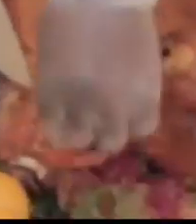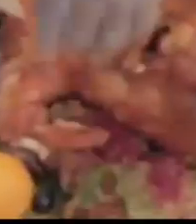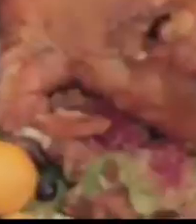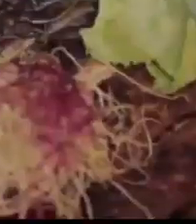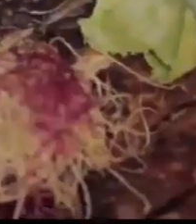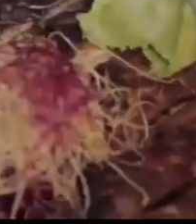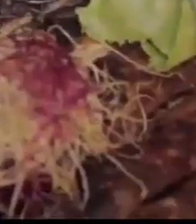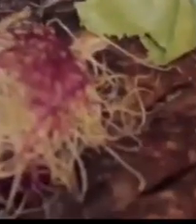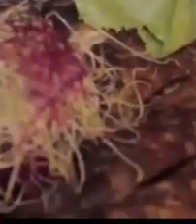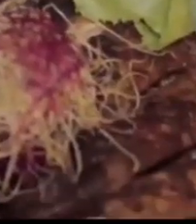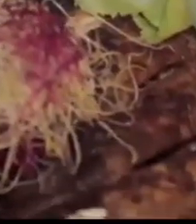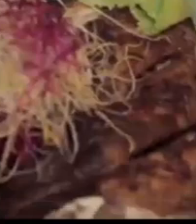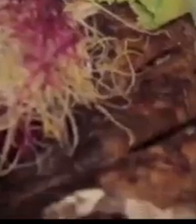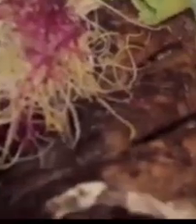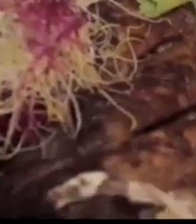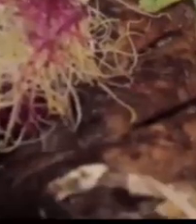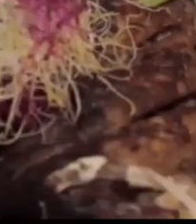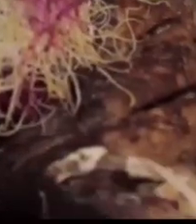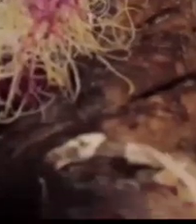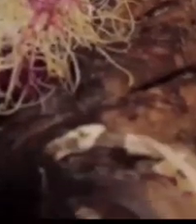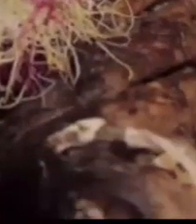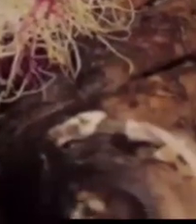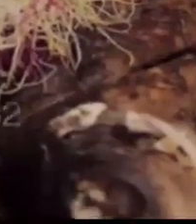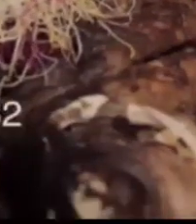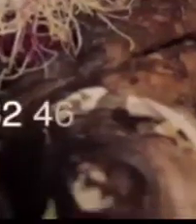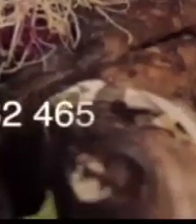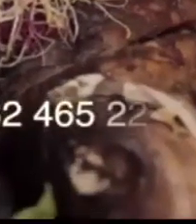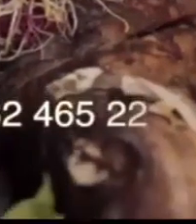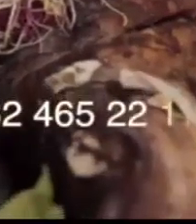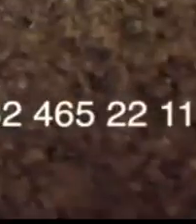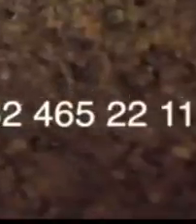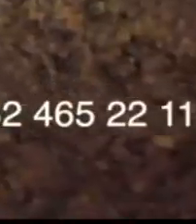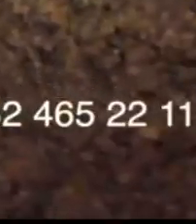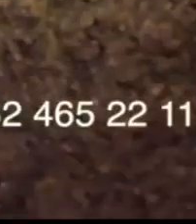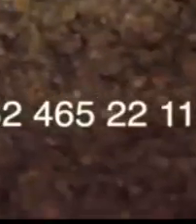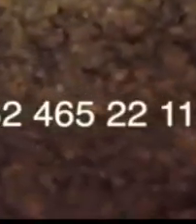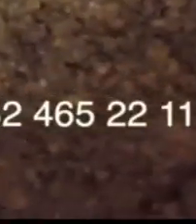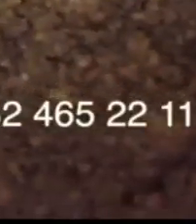Event. Vous savez les contacter au 0032